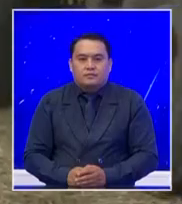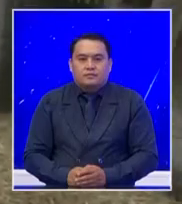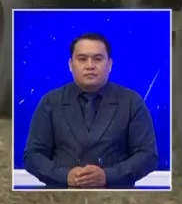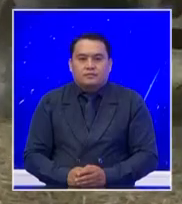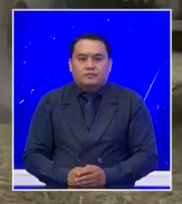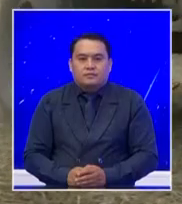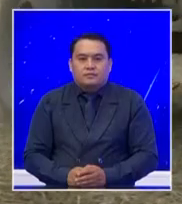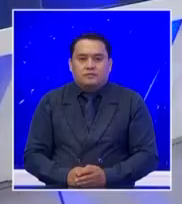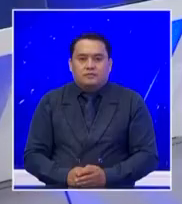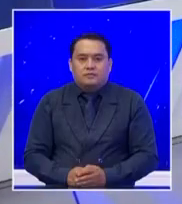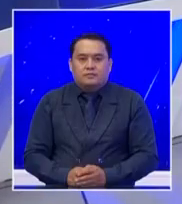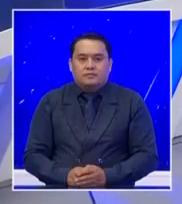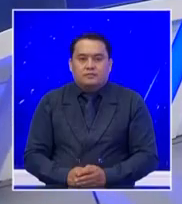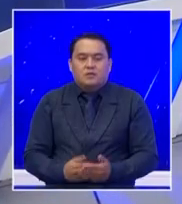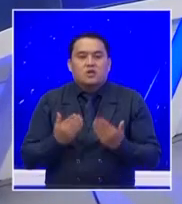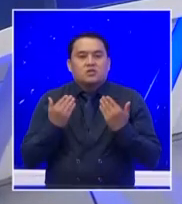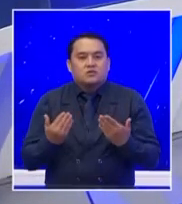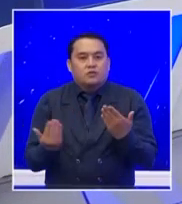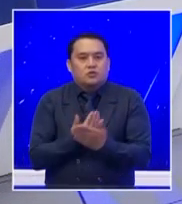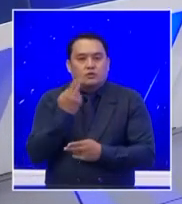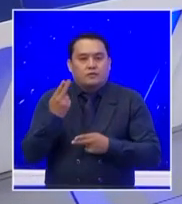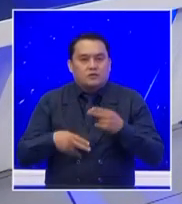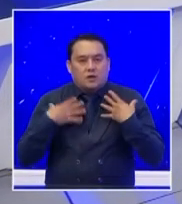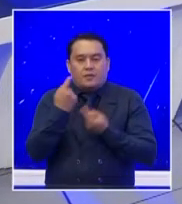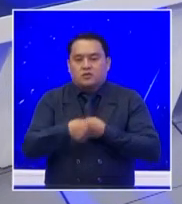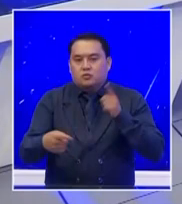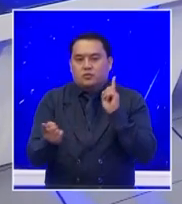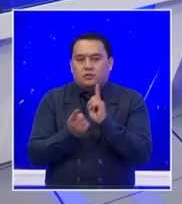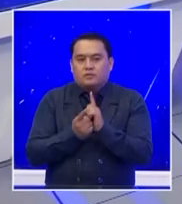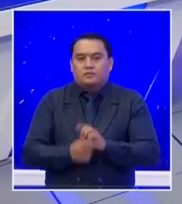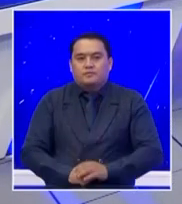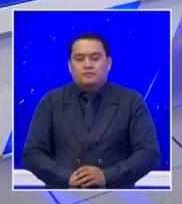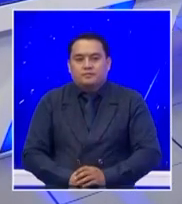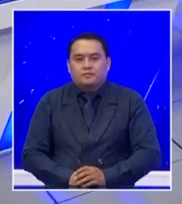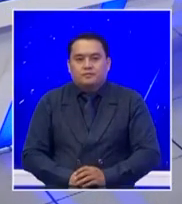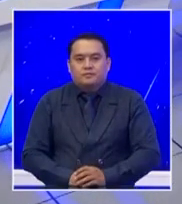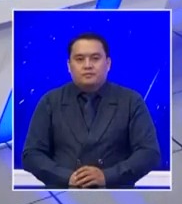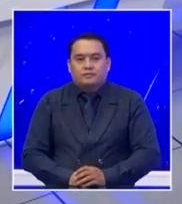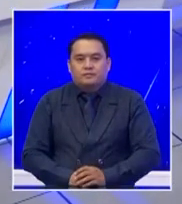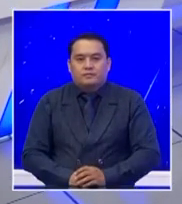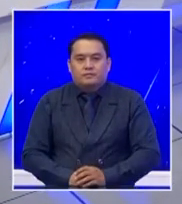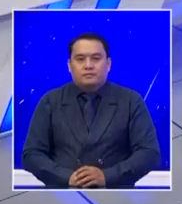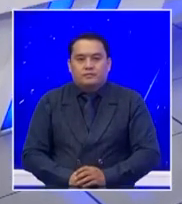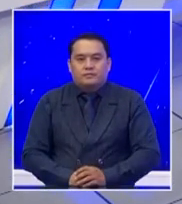Каратальский район. Это была вся информация к этому часу. Спасибо за внимание. До свидания.